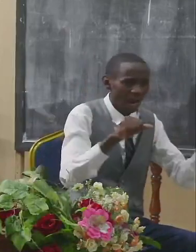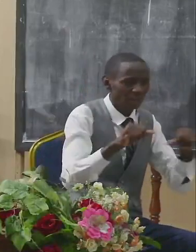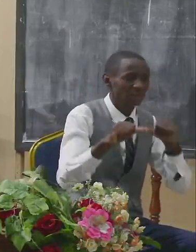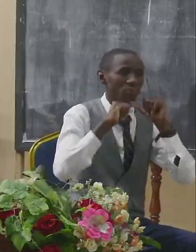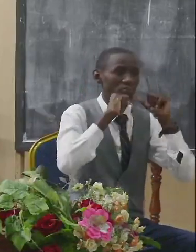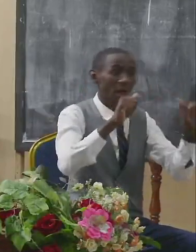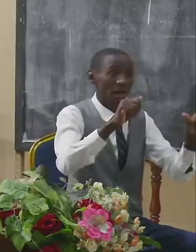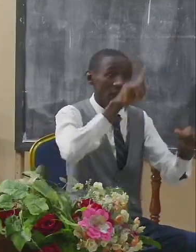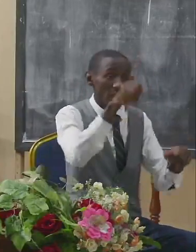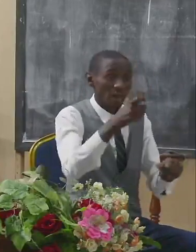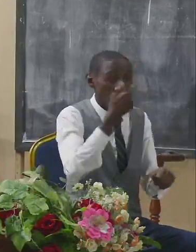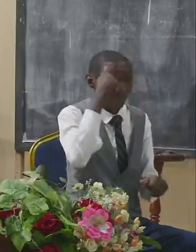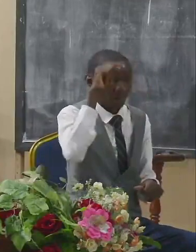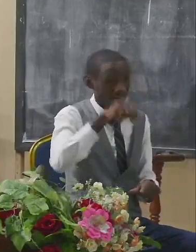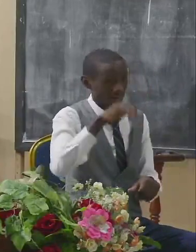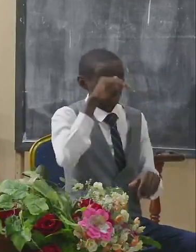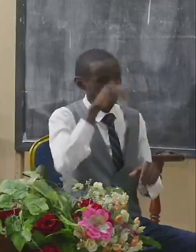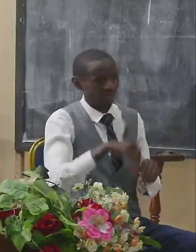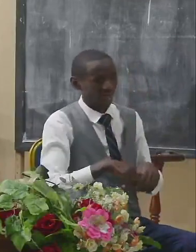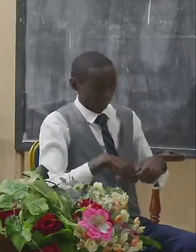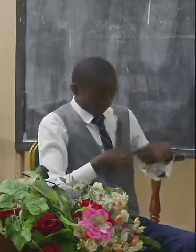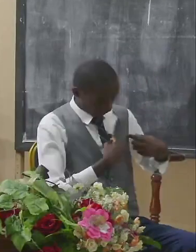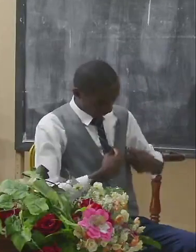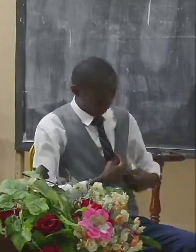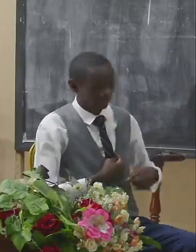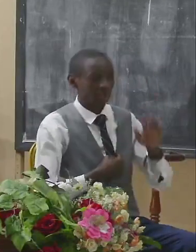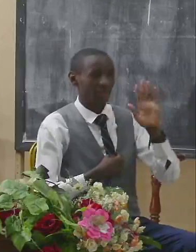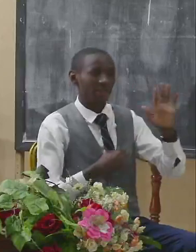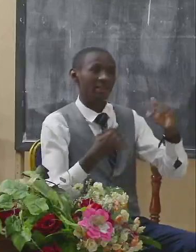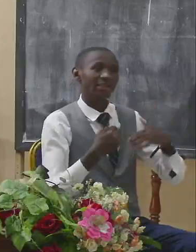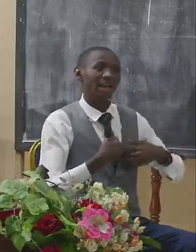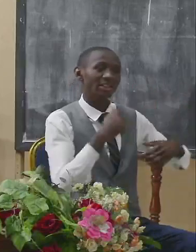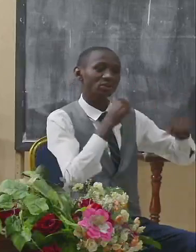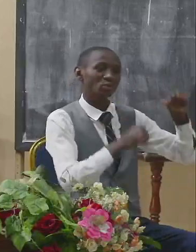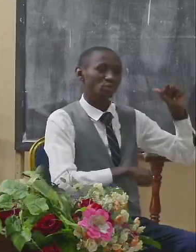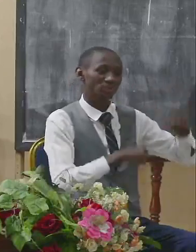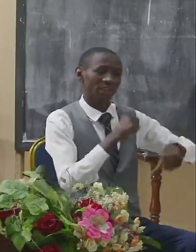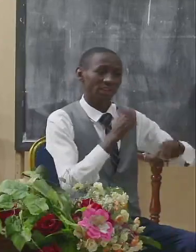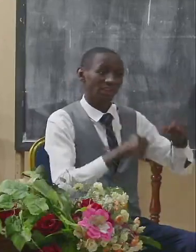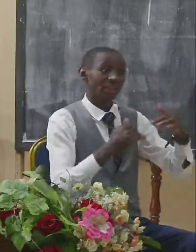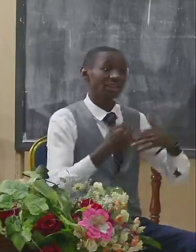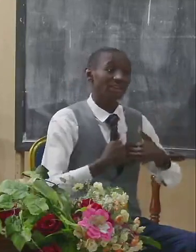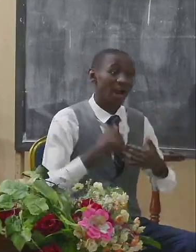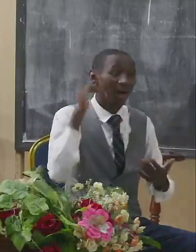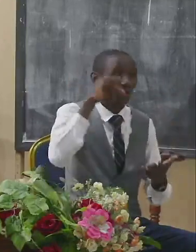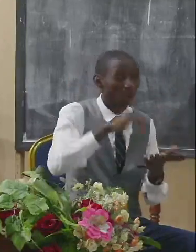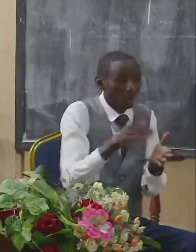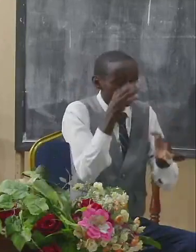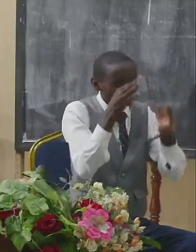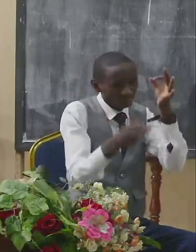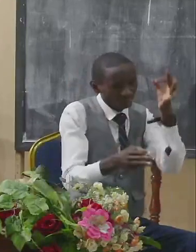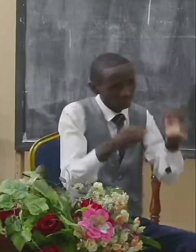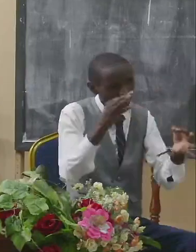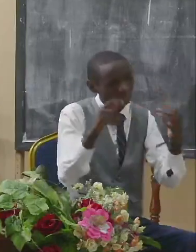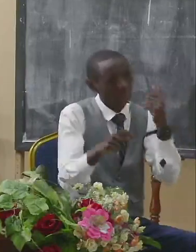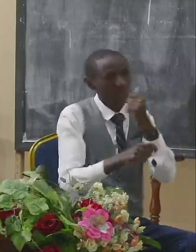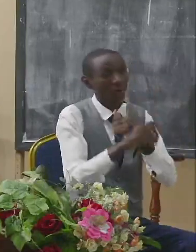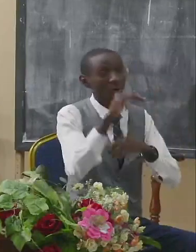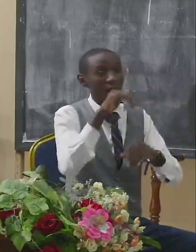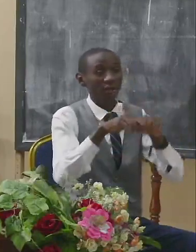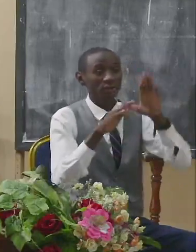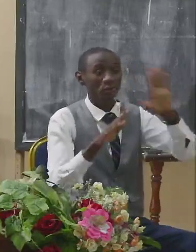Mungu atende? Parce que dans ton cœur. Ni juu ndani ya moyo wako. Il y a des doutes. Muko mashaka. Il y a des condamnations. Muko hukumu. Mais